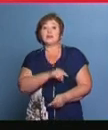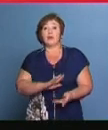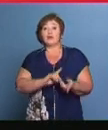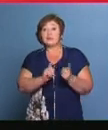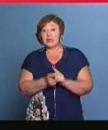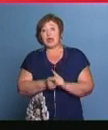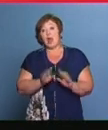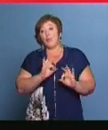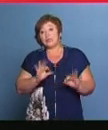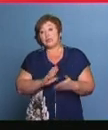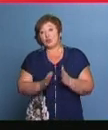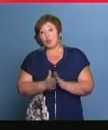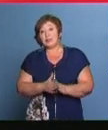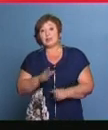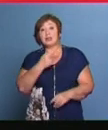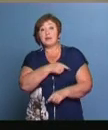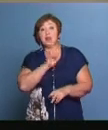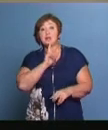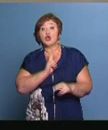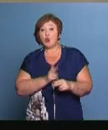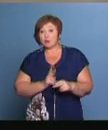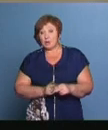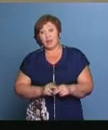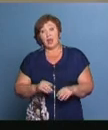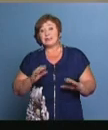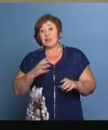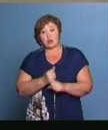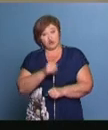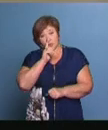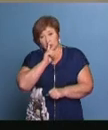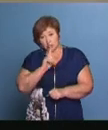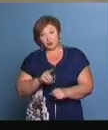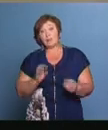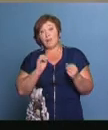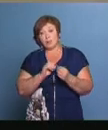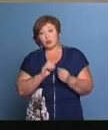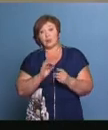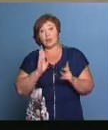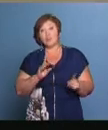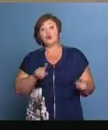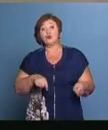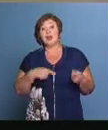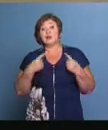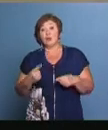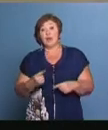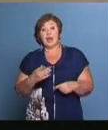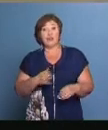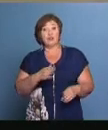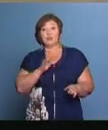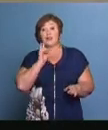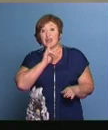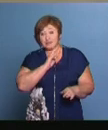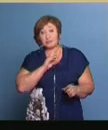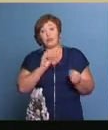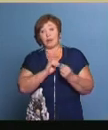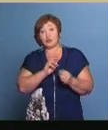с медсестрами в детских садах. Никакого сокращения не будет. Медики по-прежнему будут присматривать за малышами. Просто теперь делать это